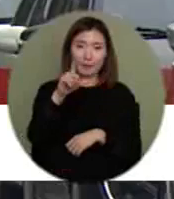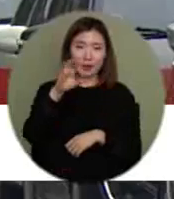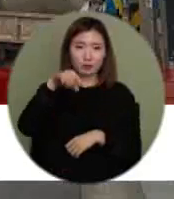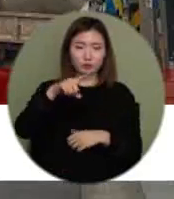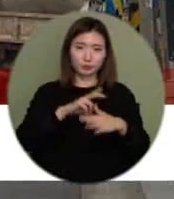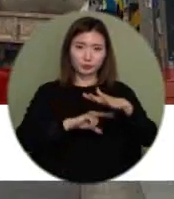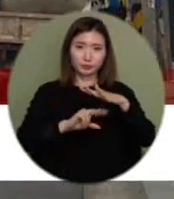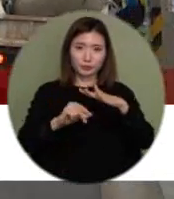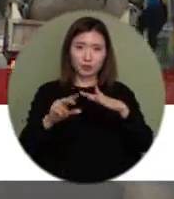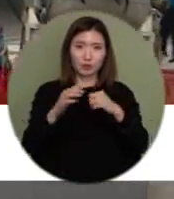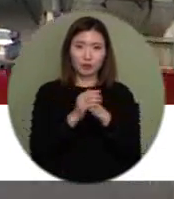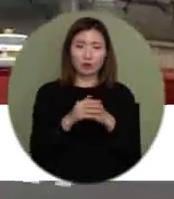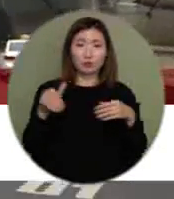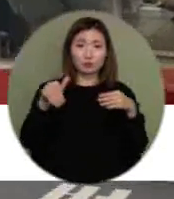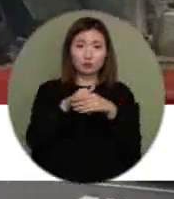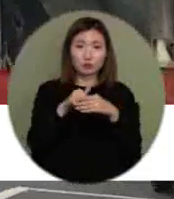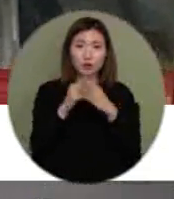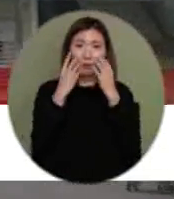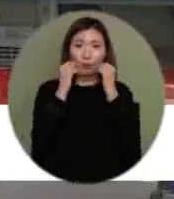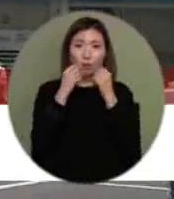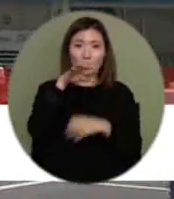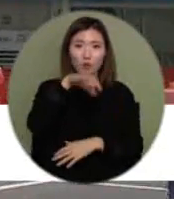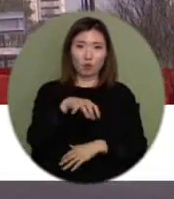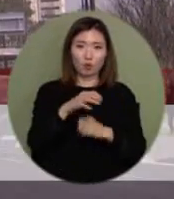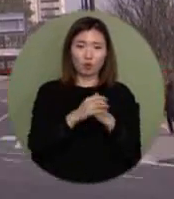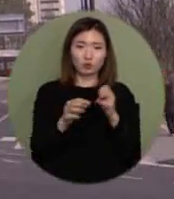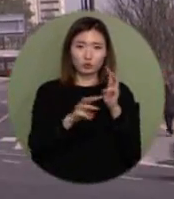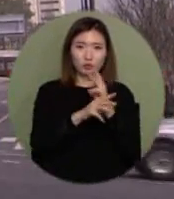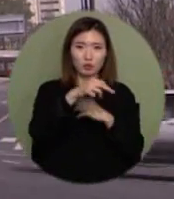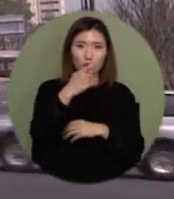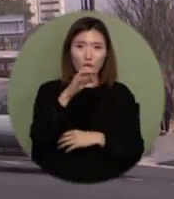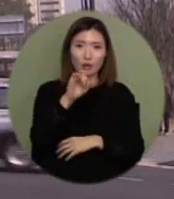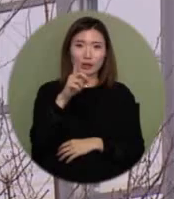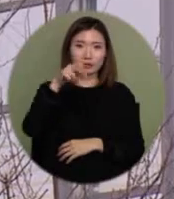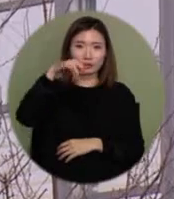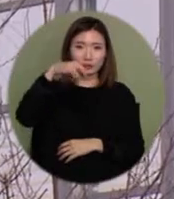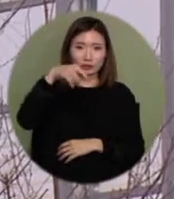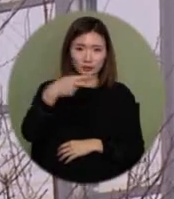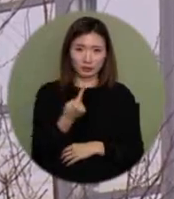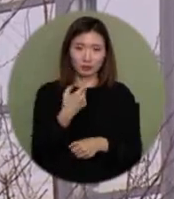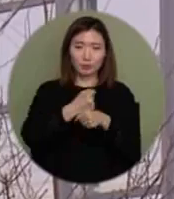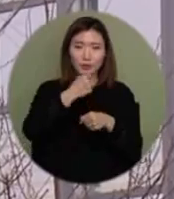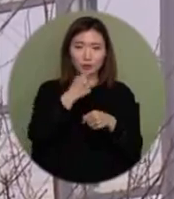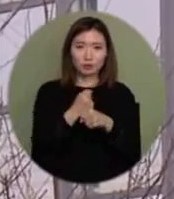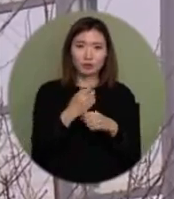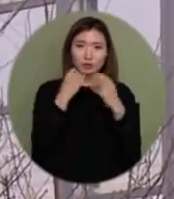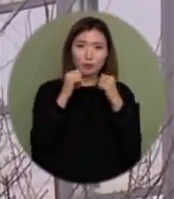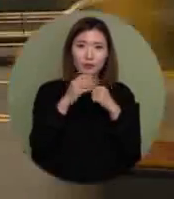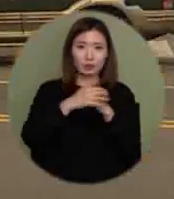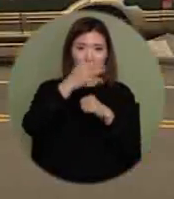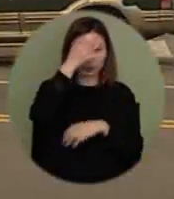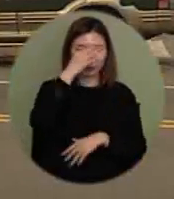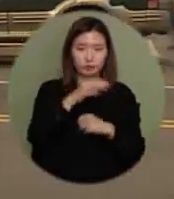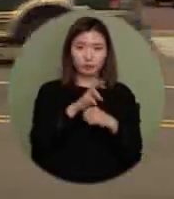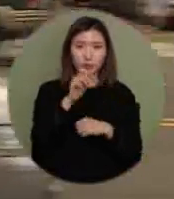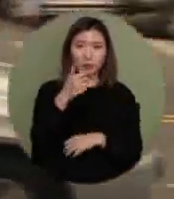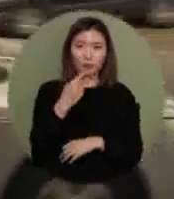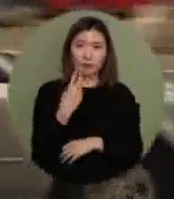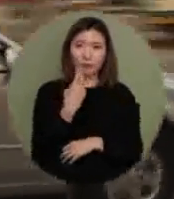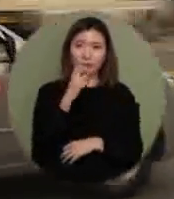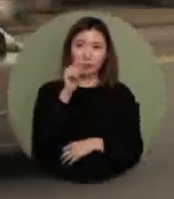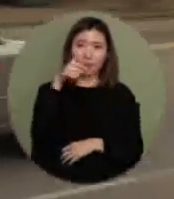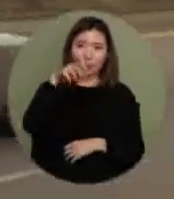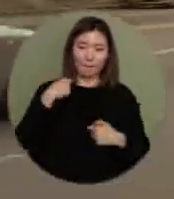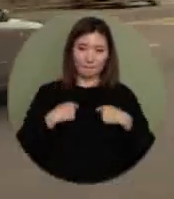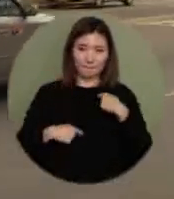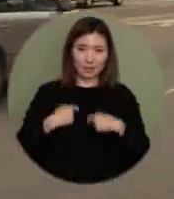일대를 상업 문화 복합 공간인 중랑 코엑스로 조성하고 신내동 일대에는 첨단 기업 유치를, 면목동 일대는 면목